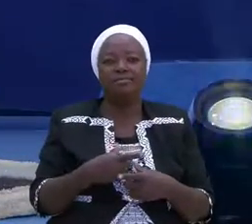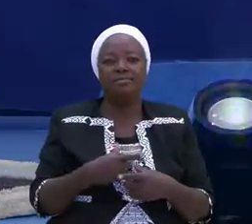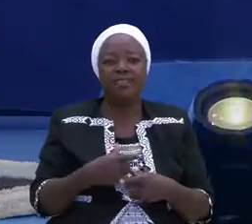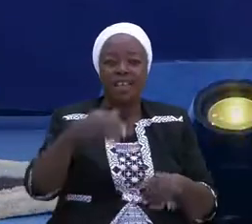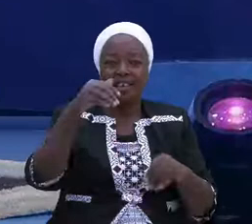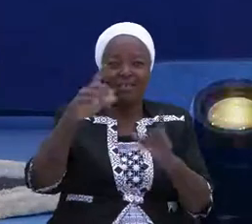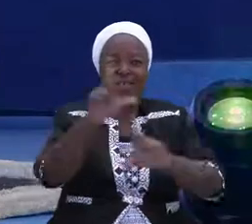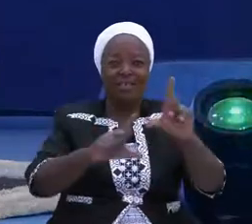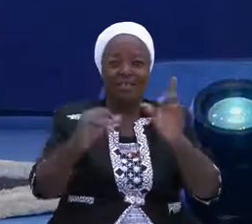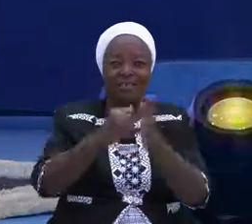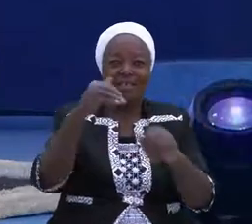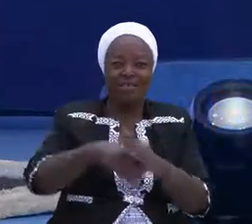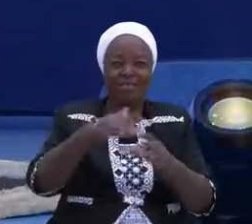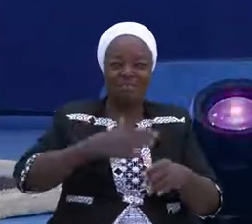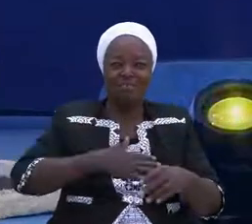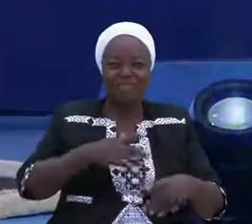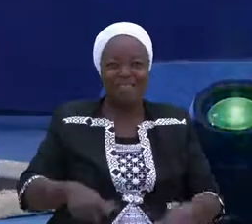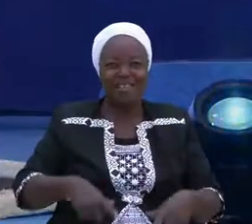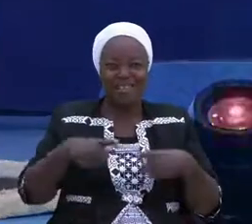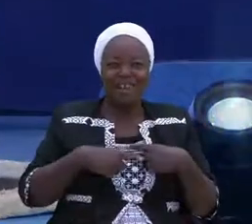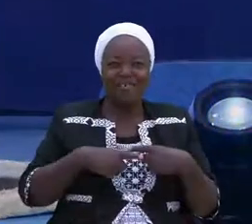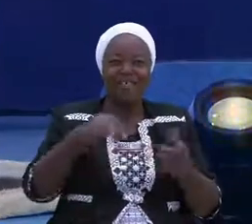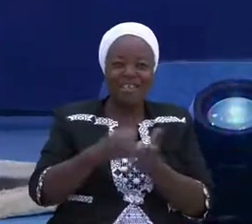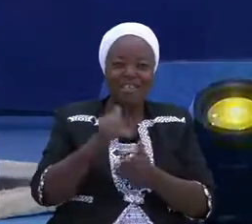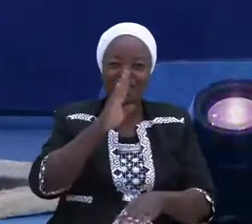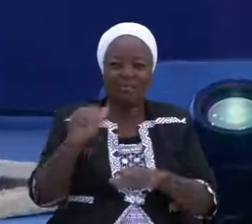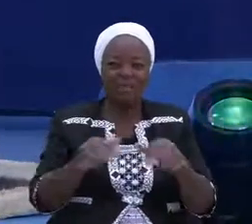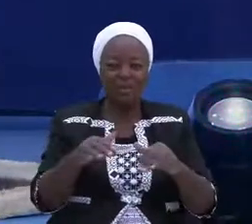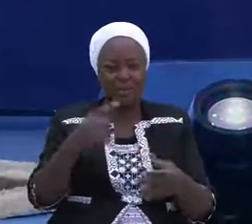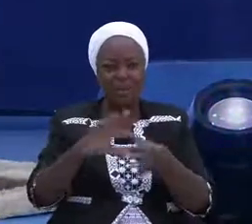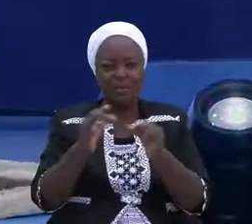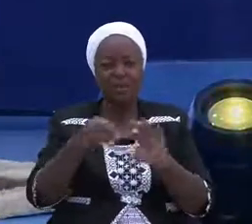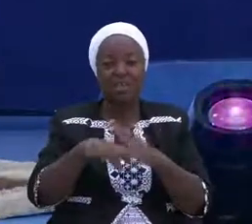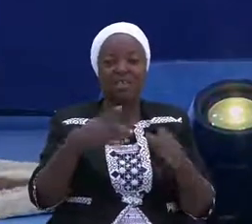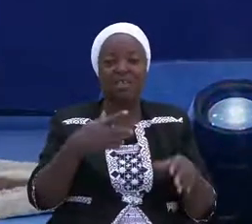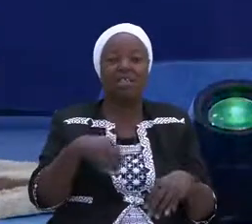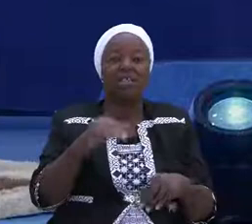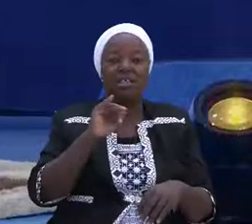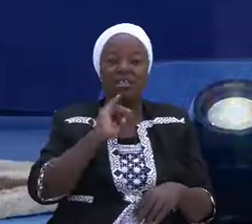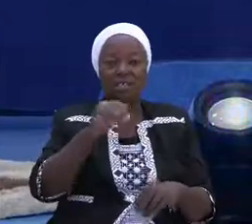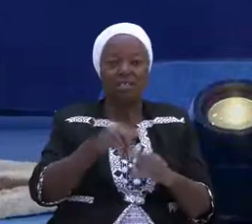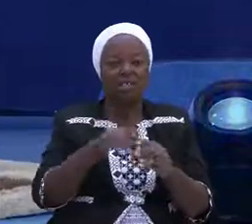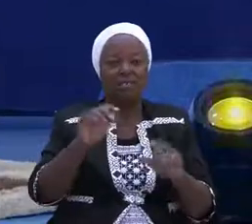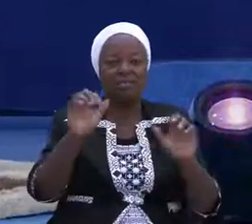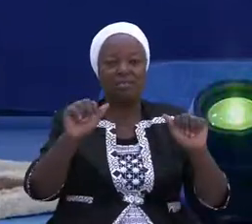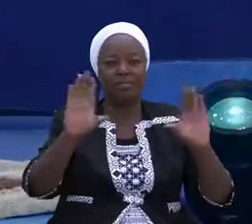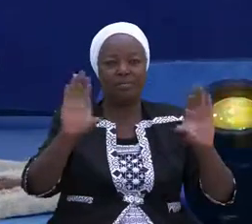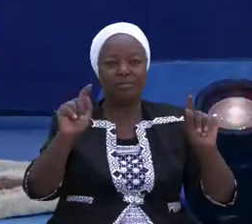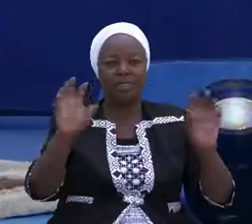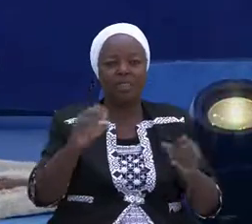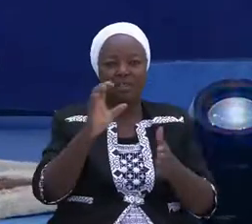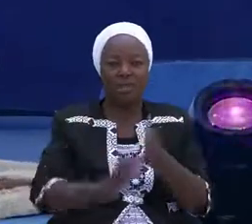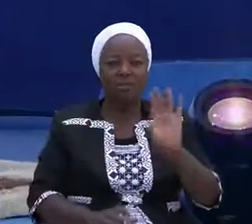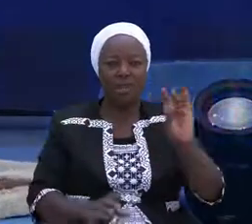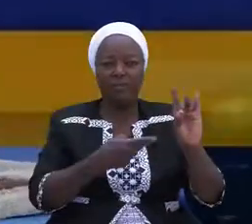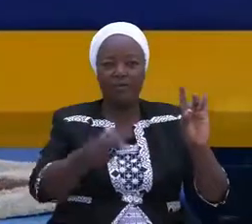Dans ta vie, dans ma vie. Et ce sera fait. L'histoire est dans Actes des Apôtres, chapitre 8,